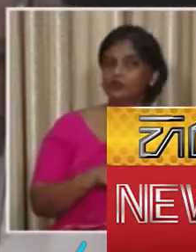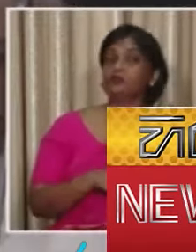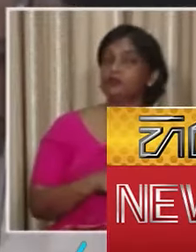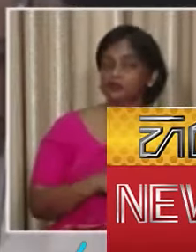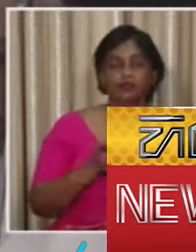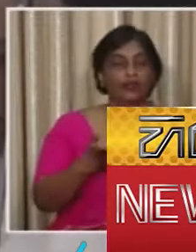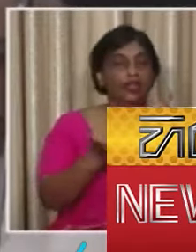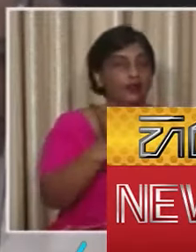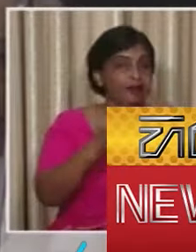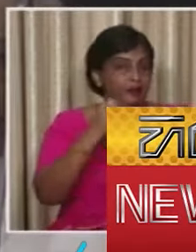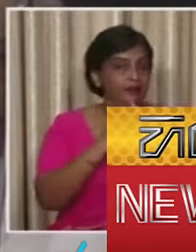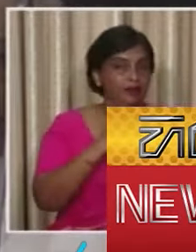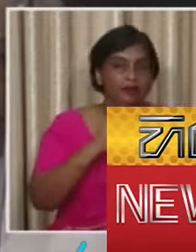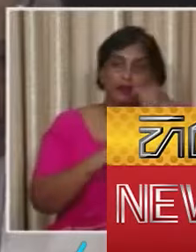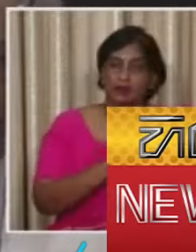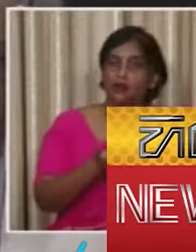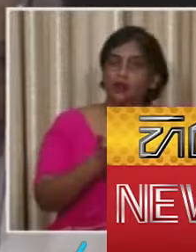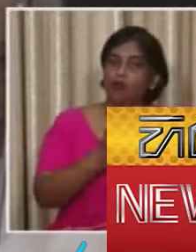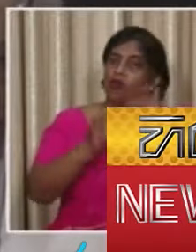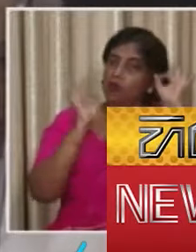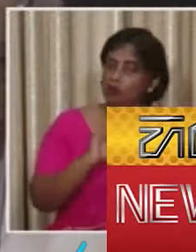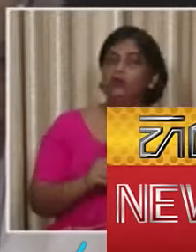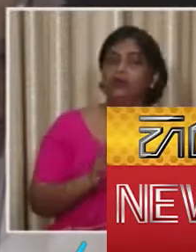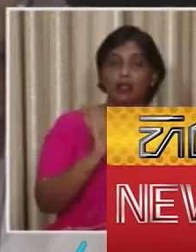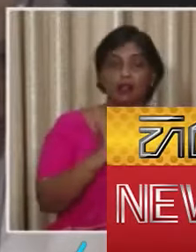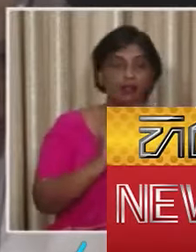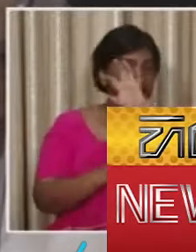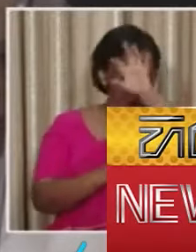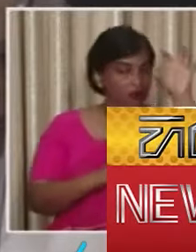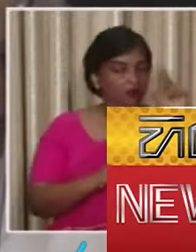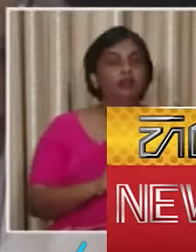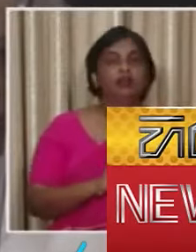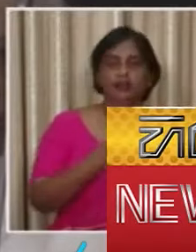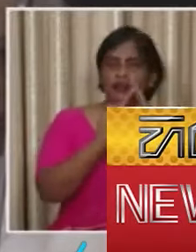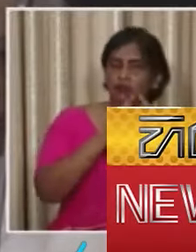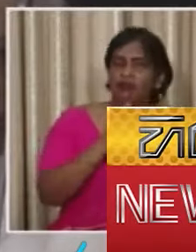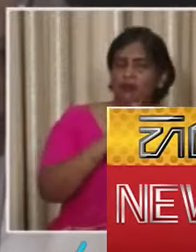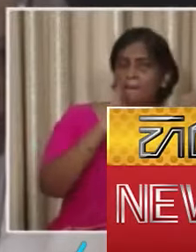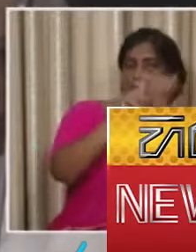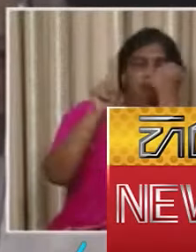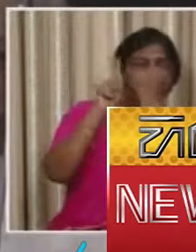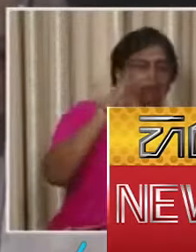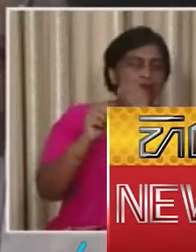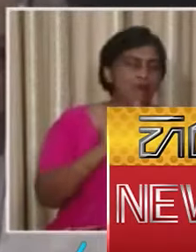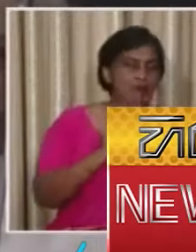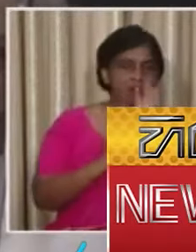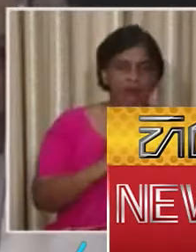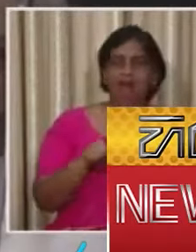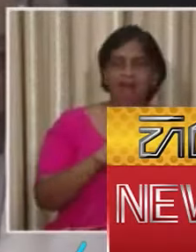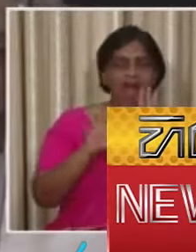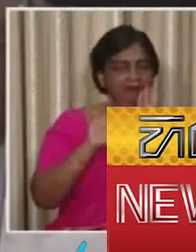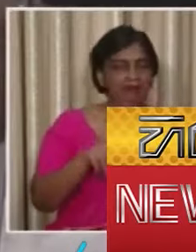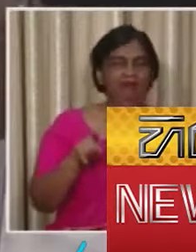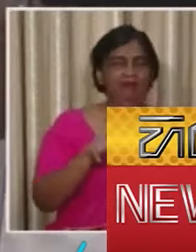මේ ප්‍රතිව්‍යගතකරණයට එකඟ වෙන්න එපා කියලා අපේ ණය හිමි රටවල් වලට විවිධාකාරයෙන් බලපෑම් කරන්න උත්සාහ කළා.